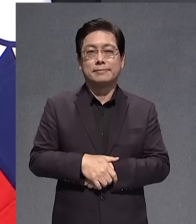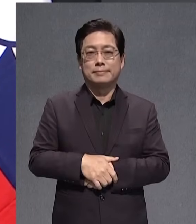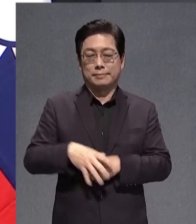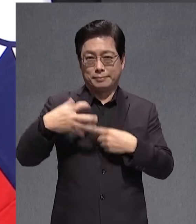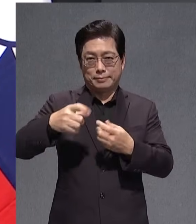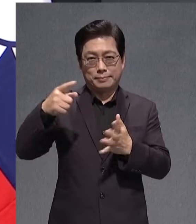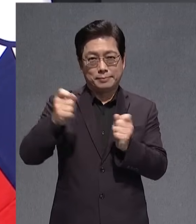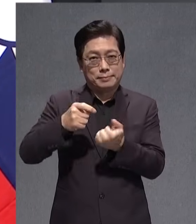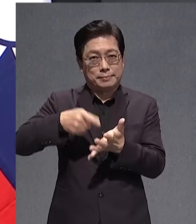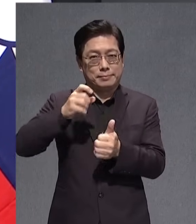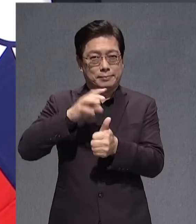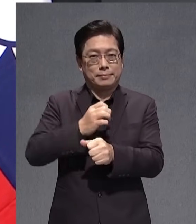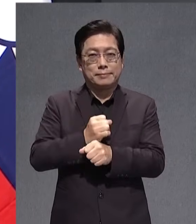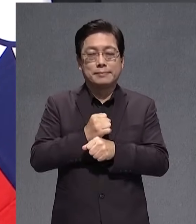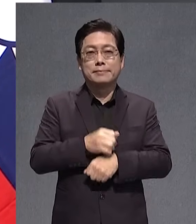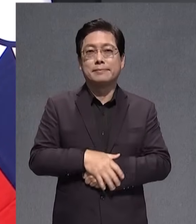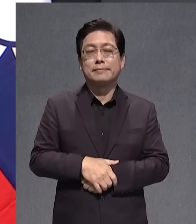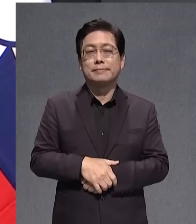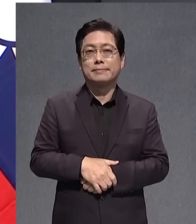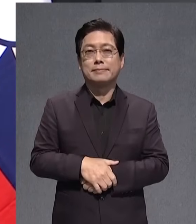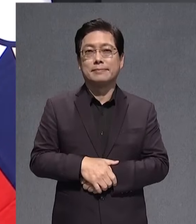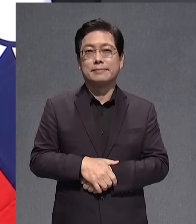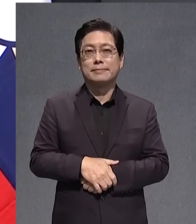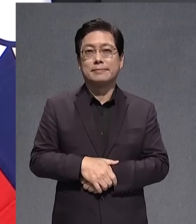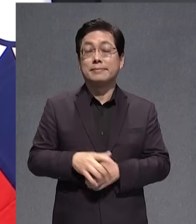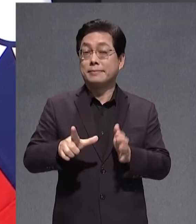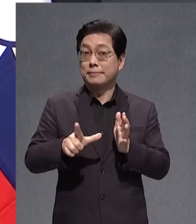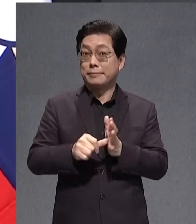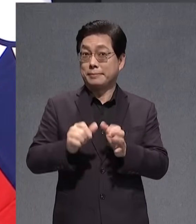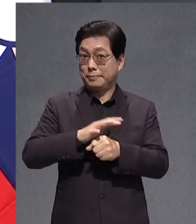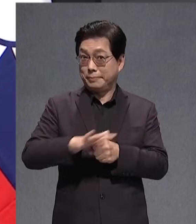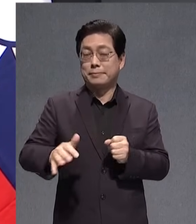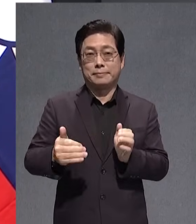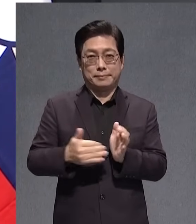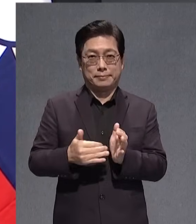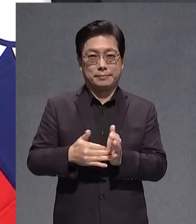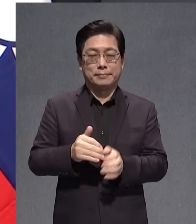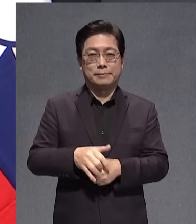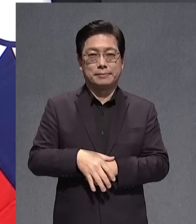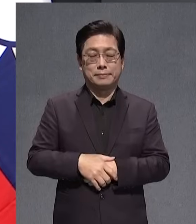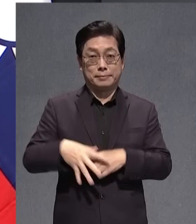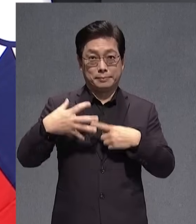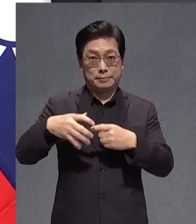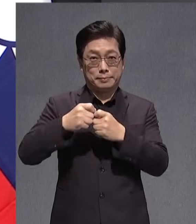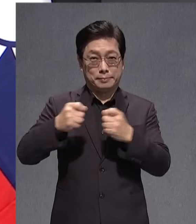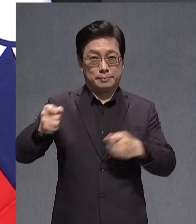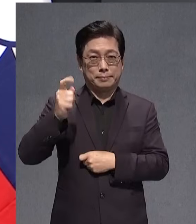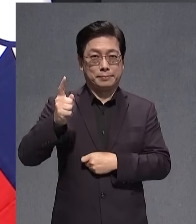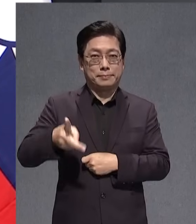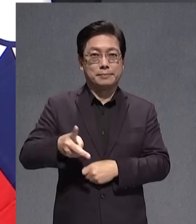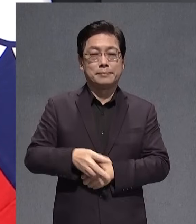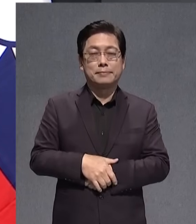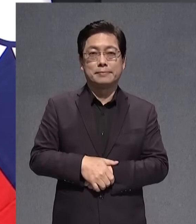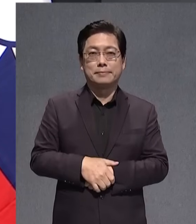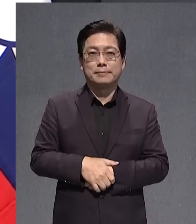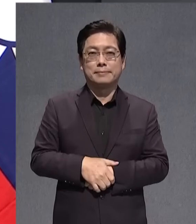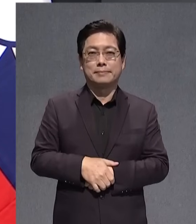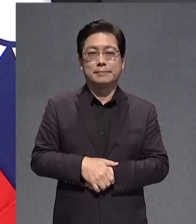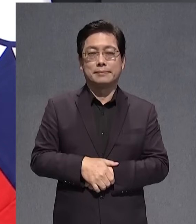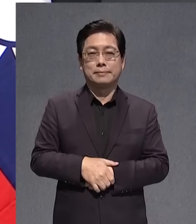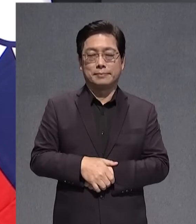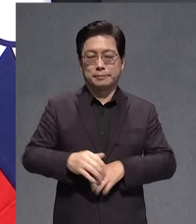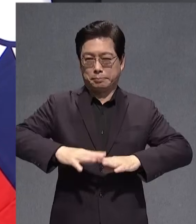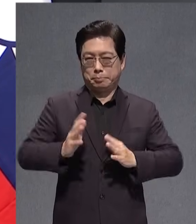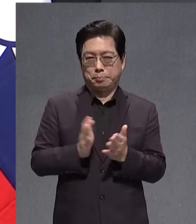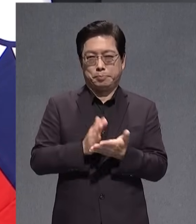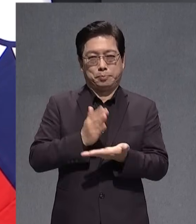按铃一短声示意，时间届满按二长声，请